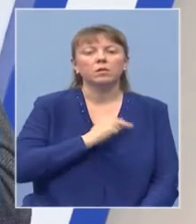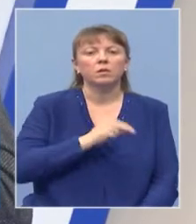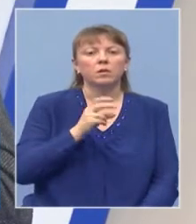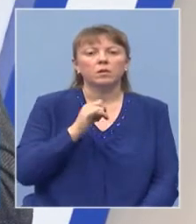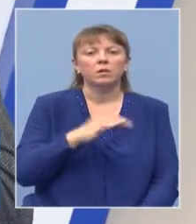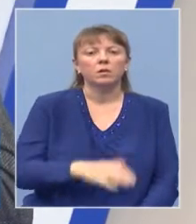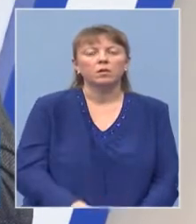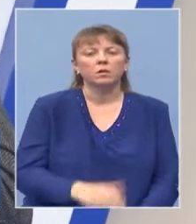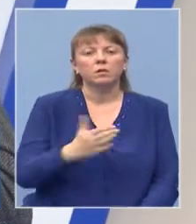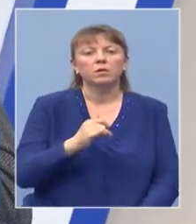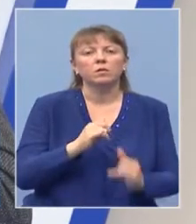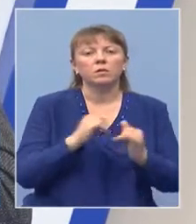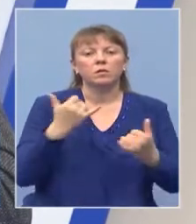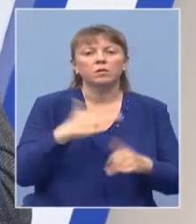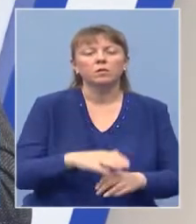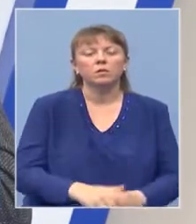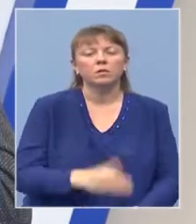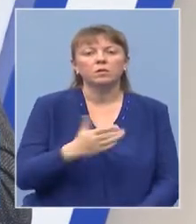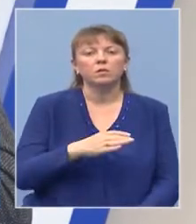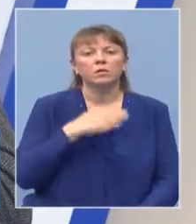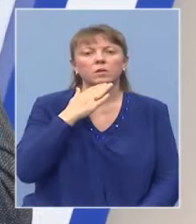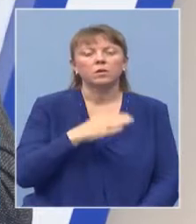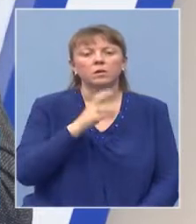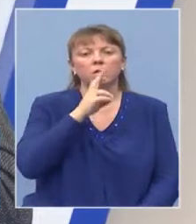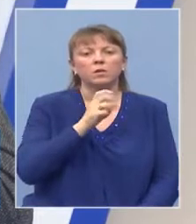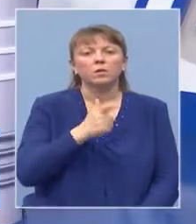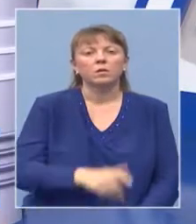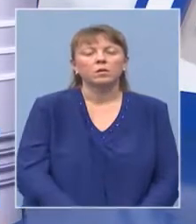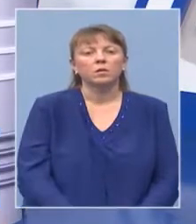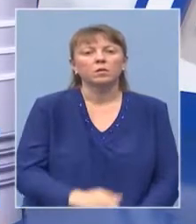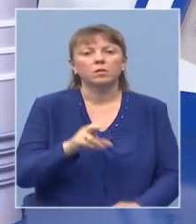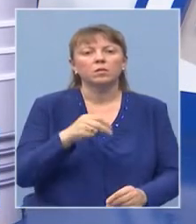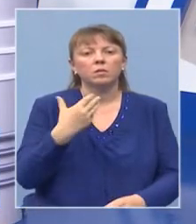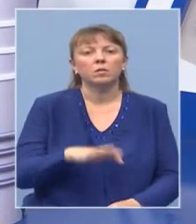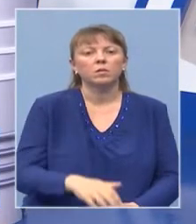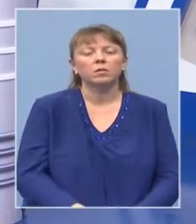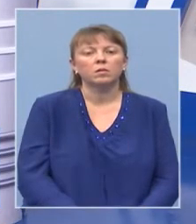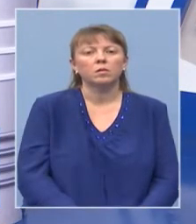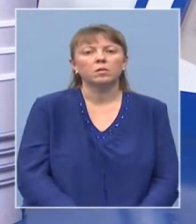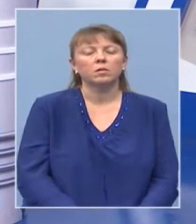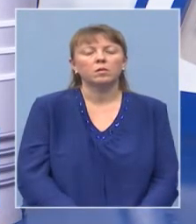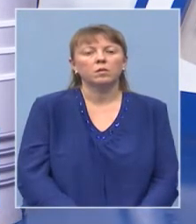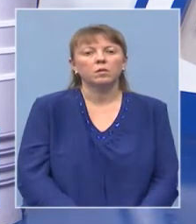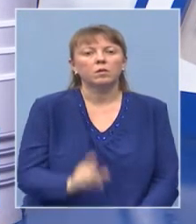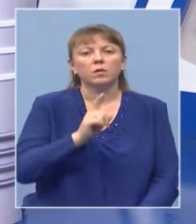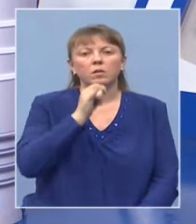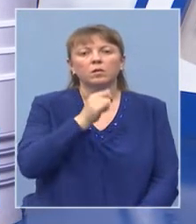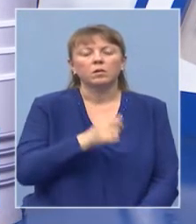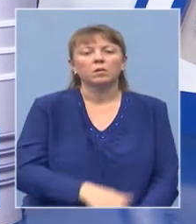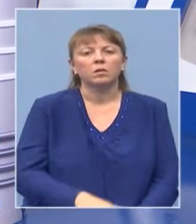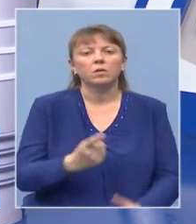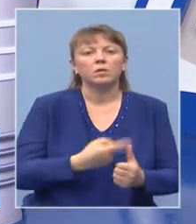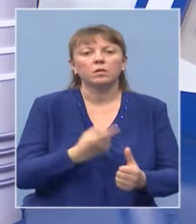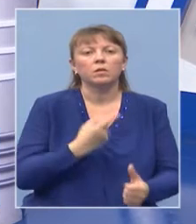сектору, о расширении доступности госуслуг для получателей, что можно